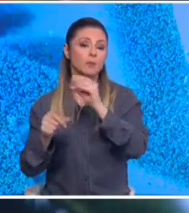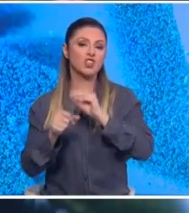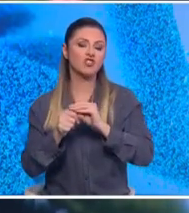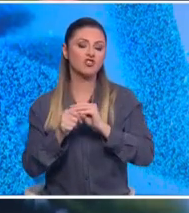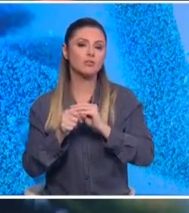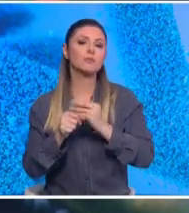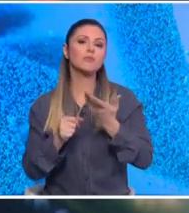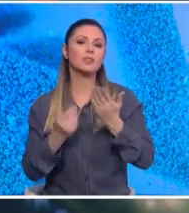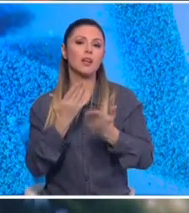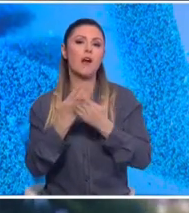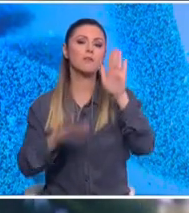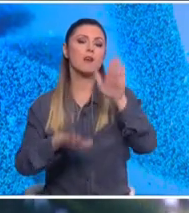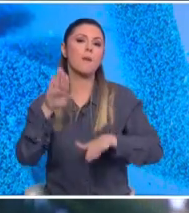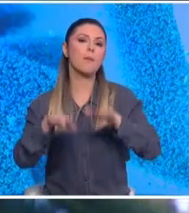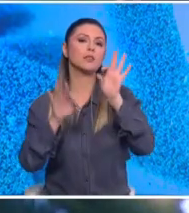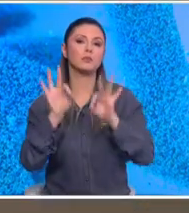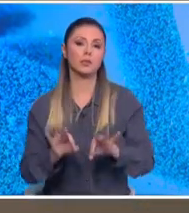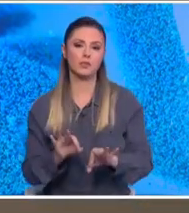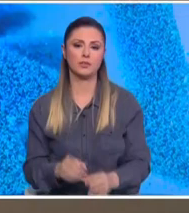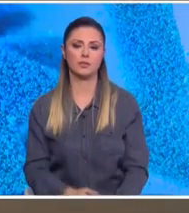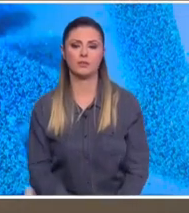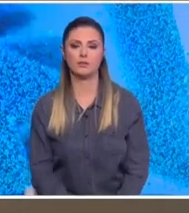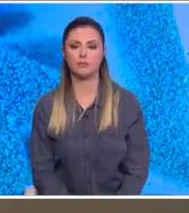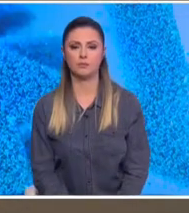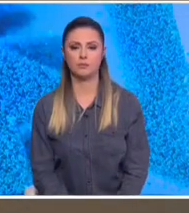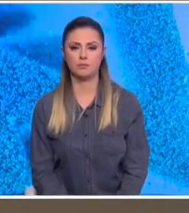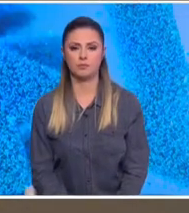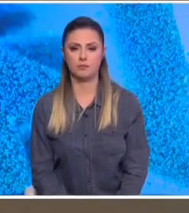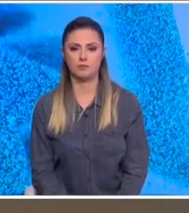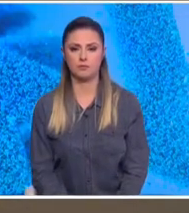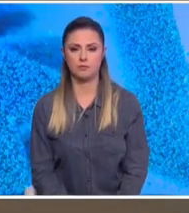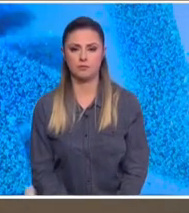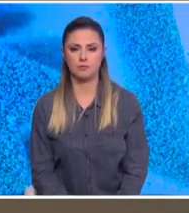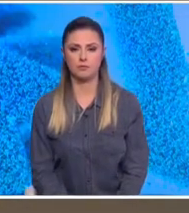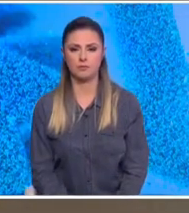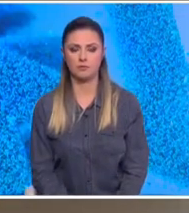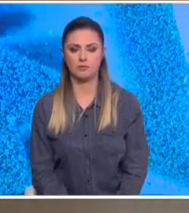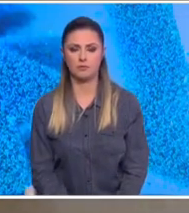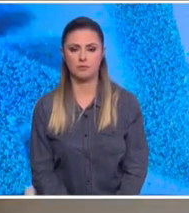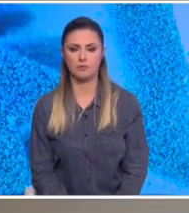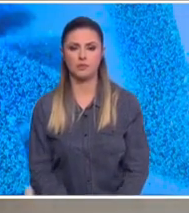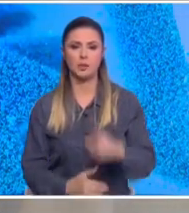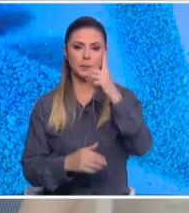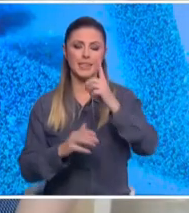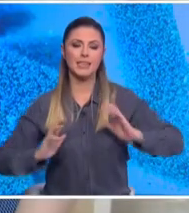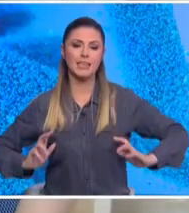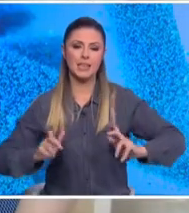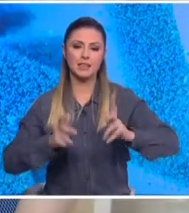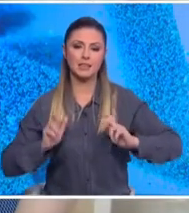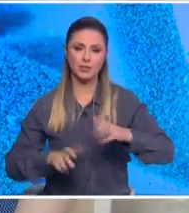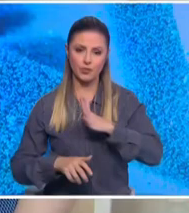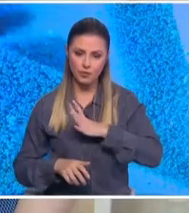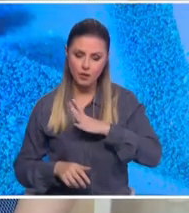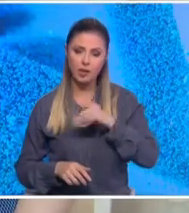için bir yardım kampanyası başlattı Ha bu arada bir tane tekerlekli sandalye miz var